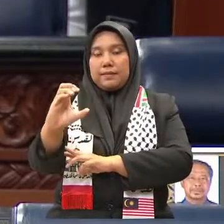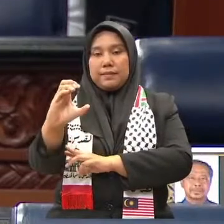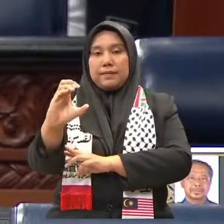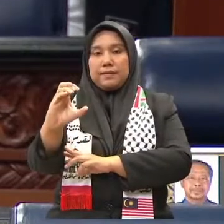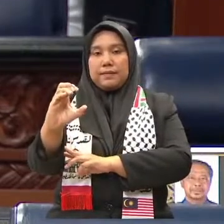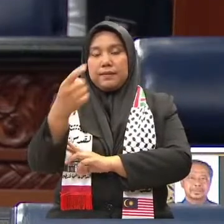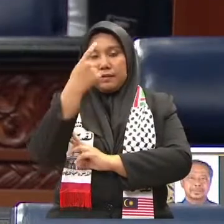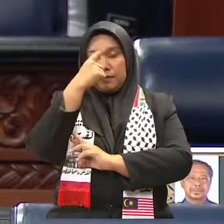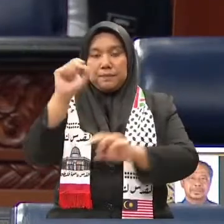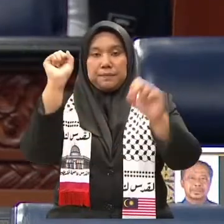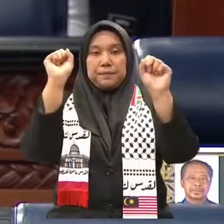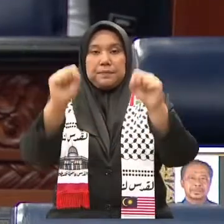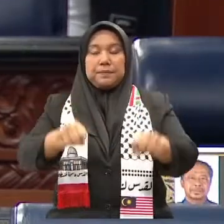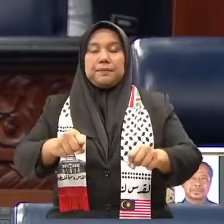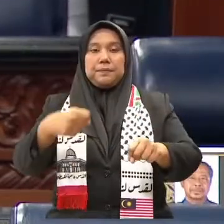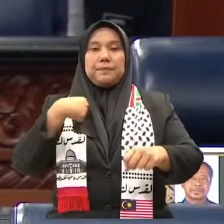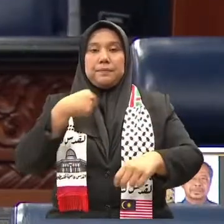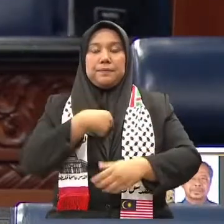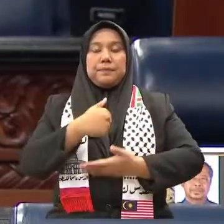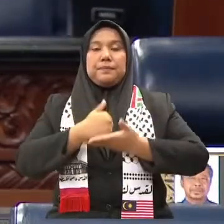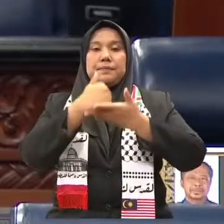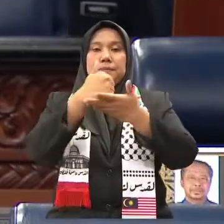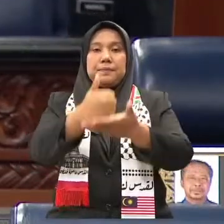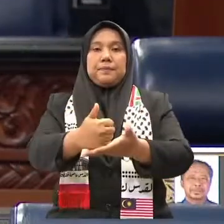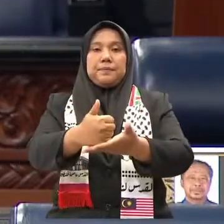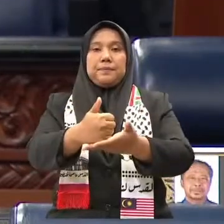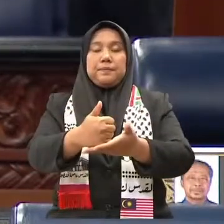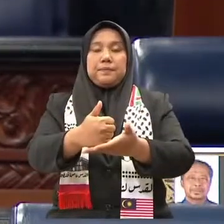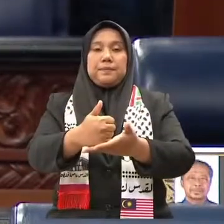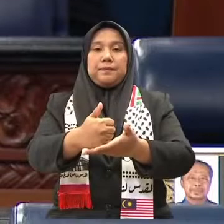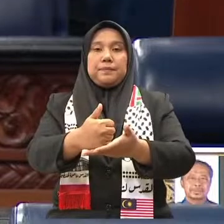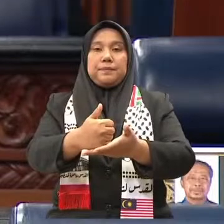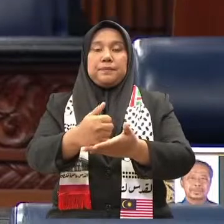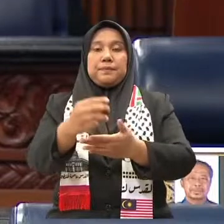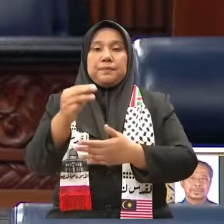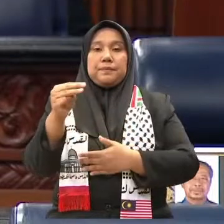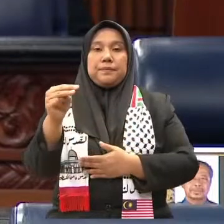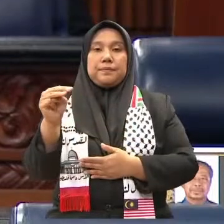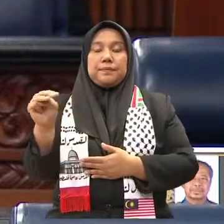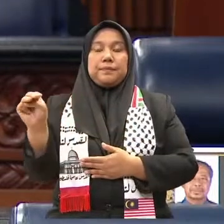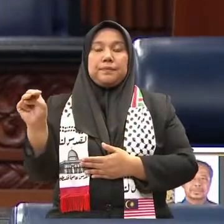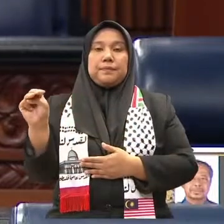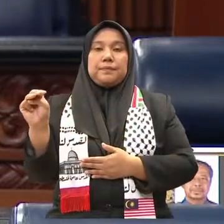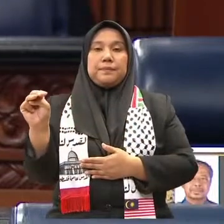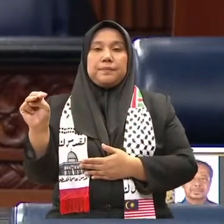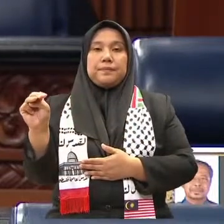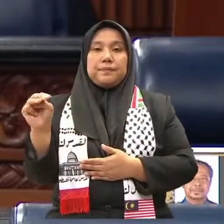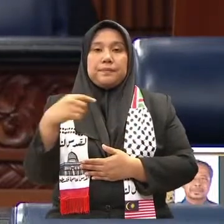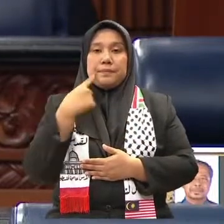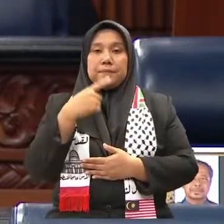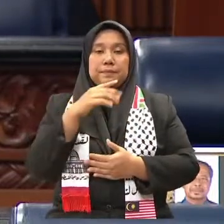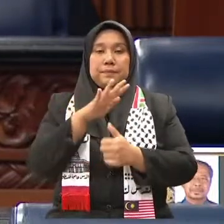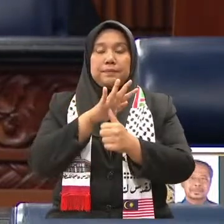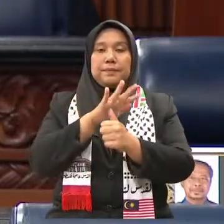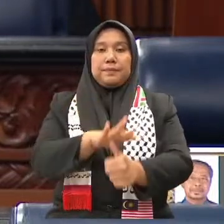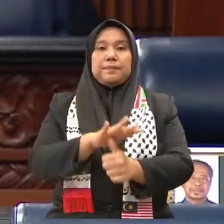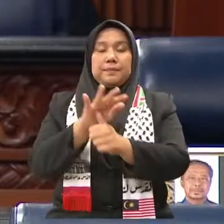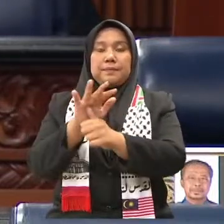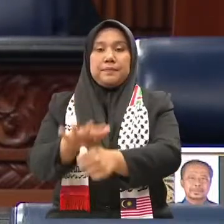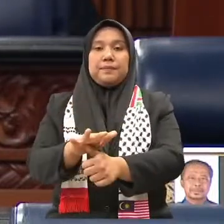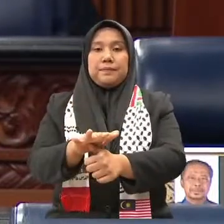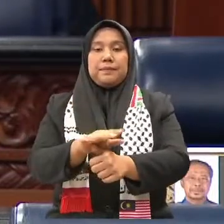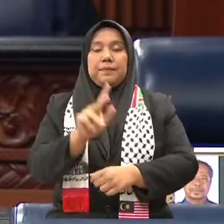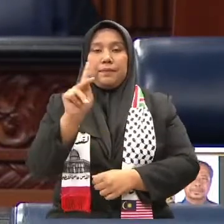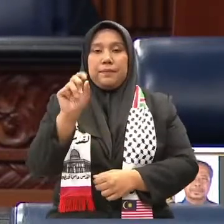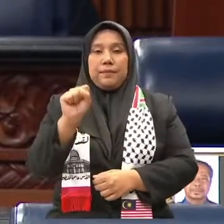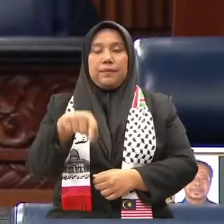membolehkan kita membantu mereka-mereka yang diinaya dalam kes-kes pemain ini. Namun